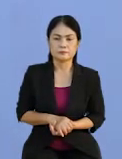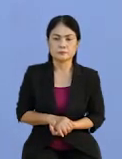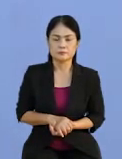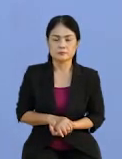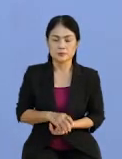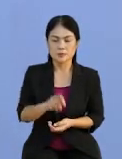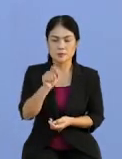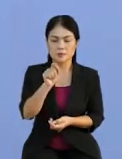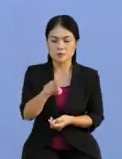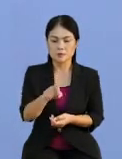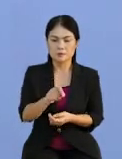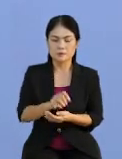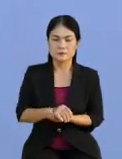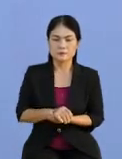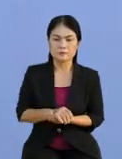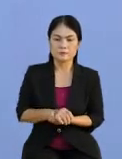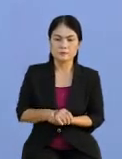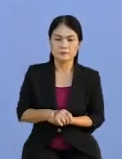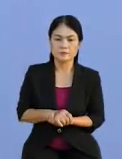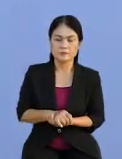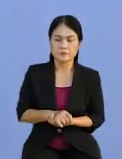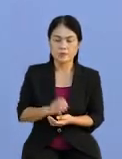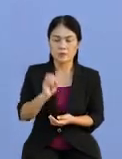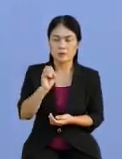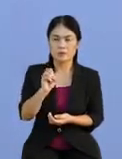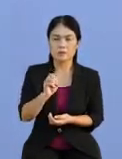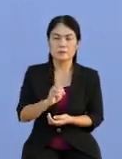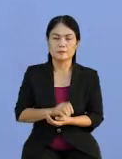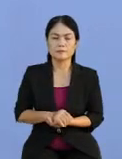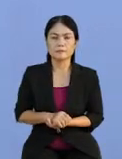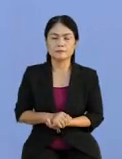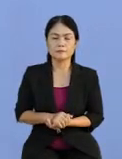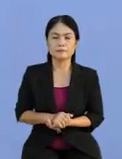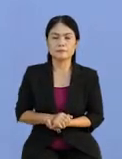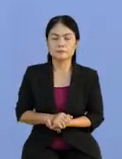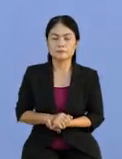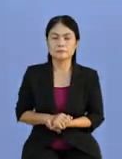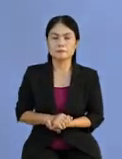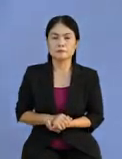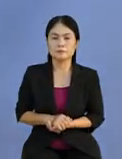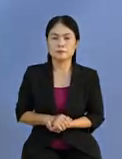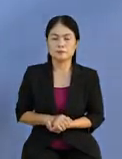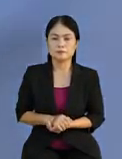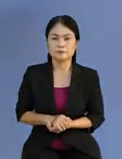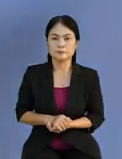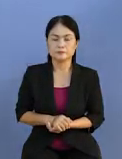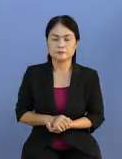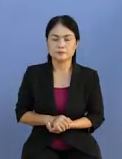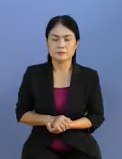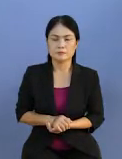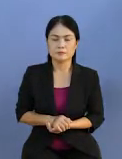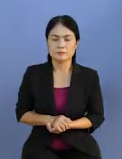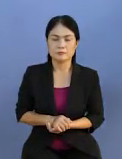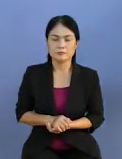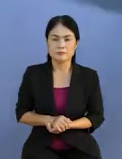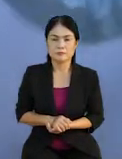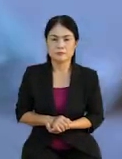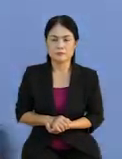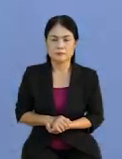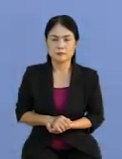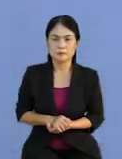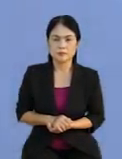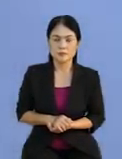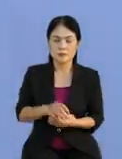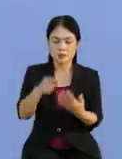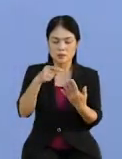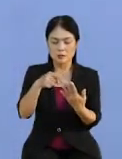tròn chùm nói ô chân chân mưa rụng ní bà tròn chân này ô chân chân thời cái này bà cắt tan chân này ô đây ô ní chưa cầm